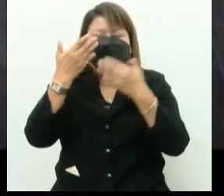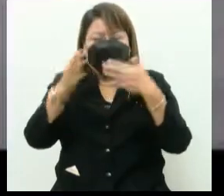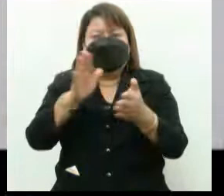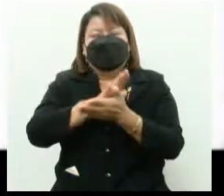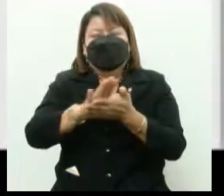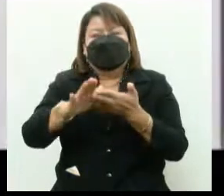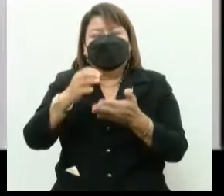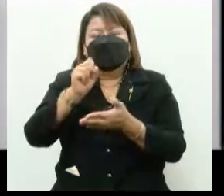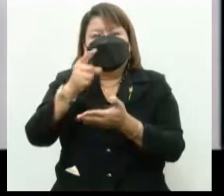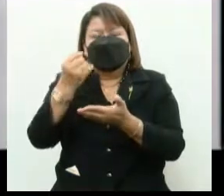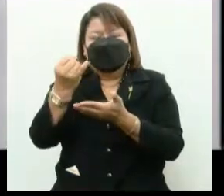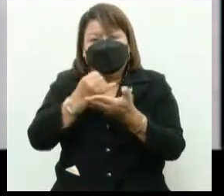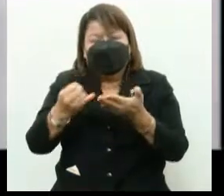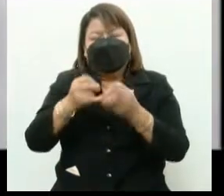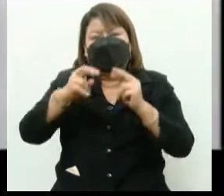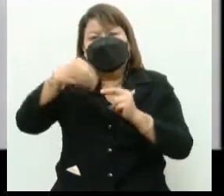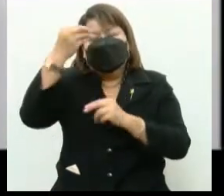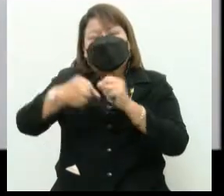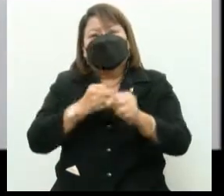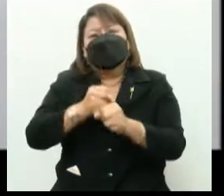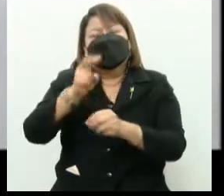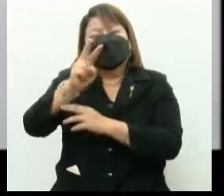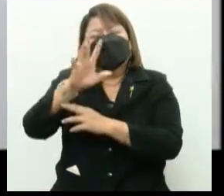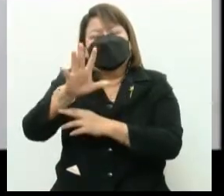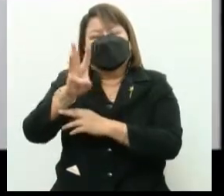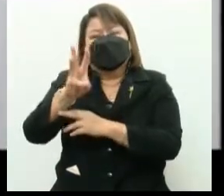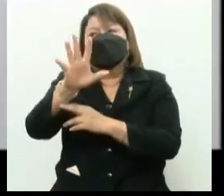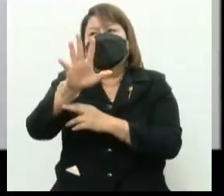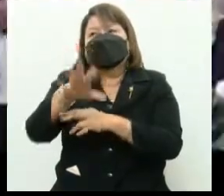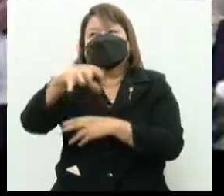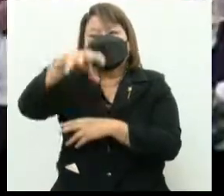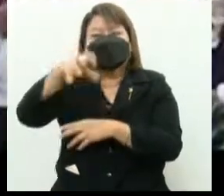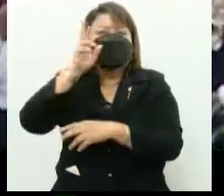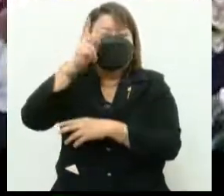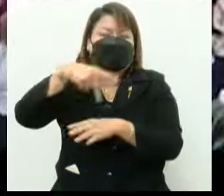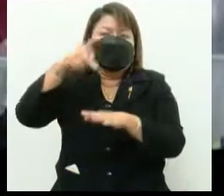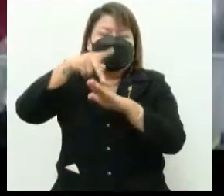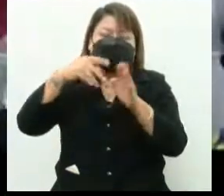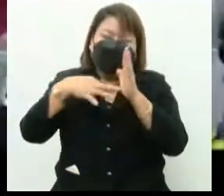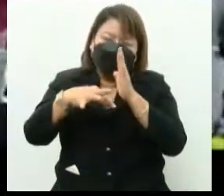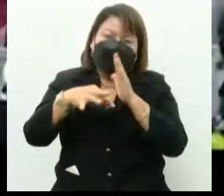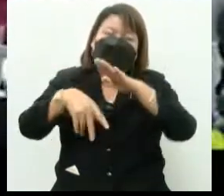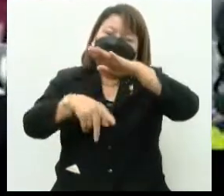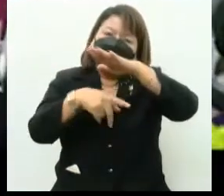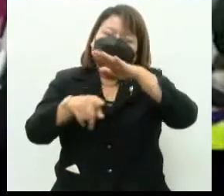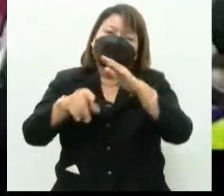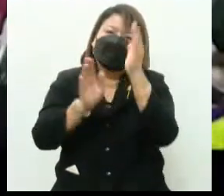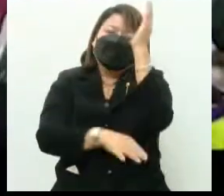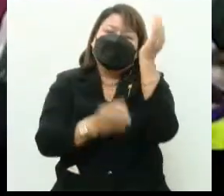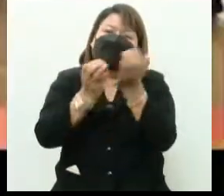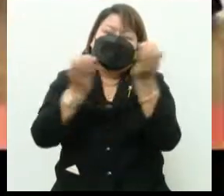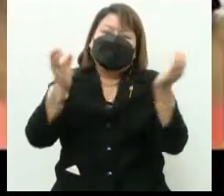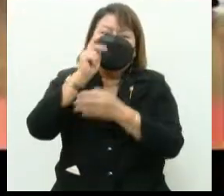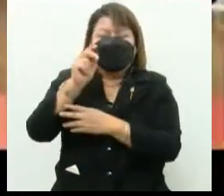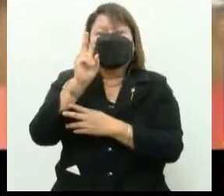เรียนประจำปีการศึกษา2565ของสำนักงานเขตพื้นที่การศึกษาประถมศึกษานครศรีธรรมราชเข